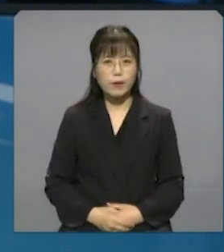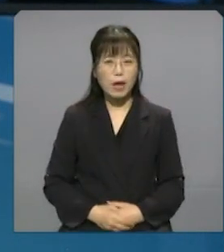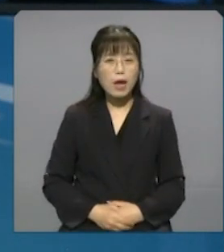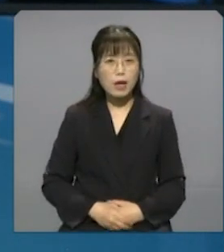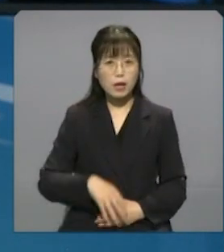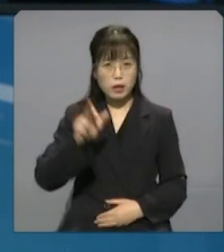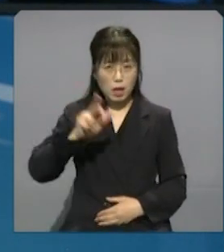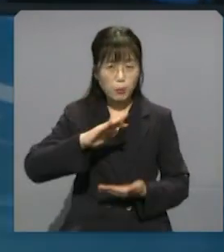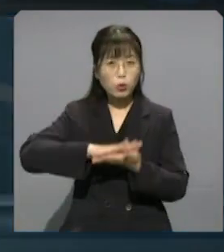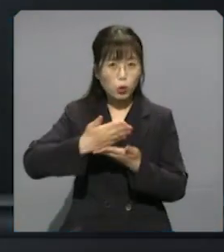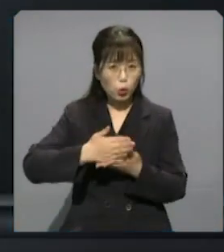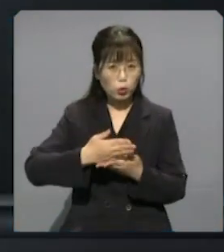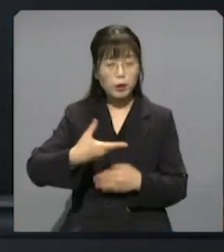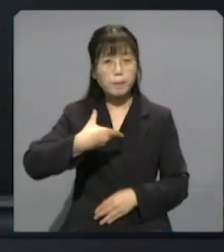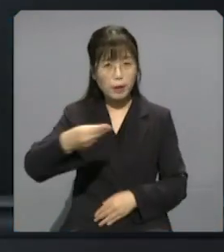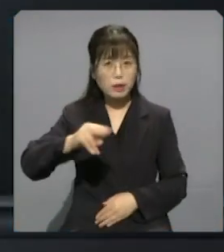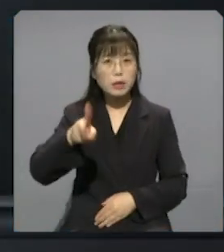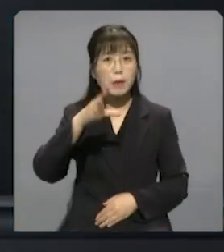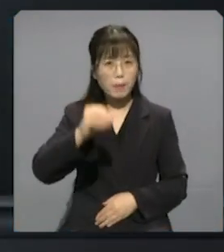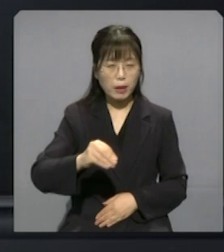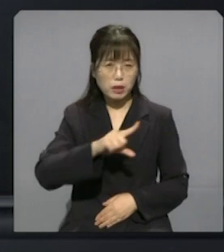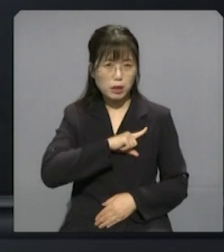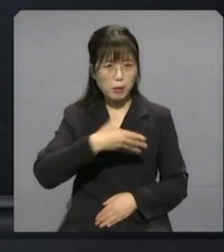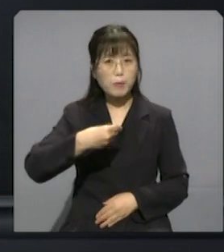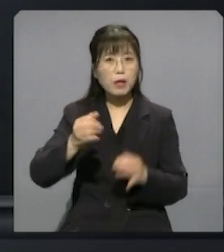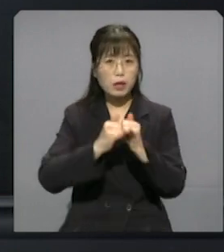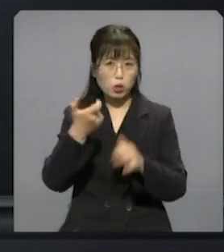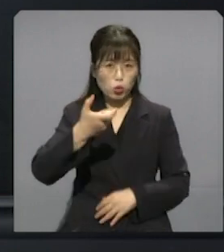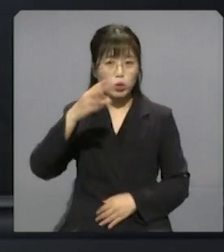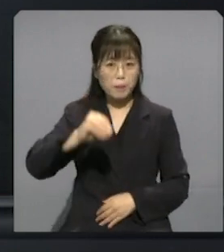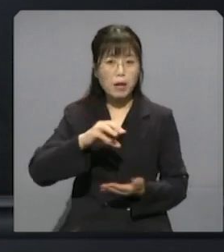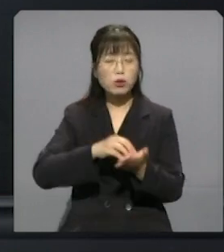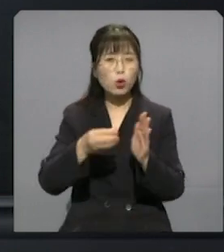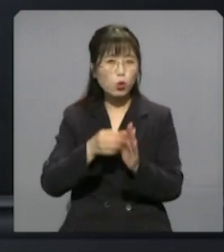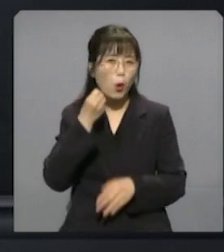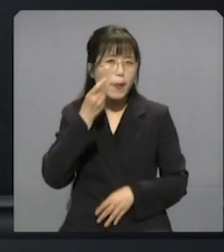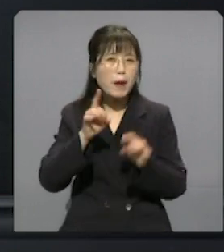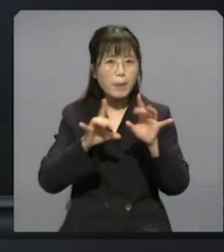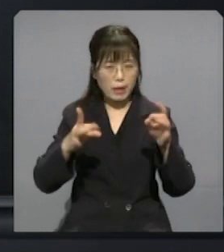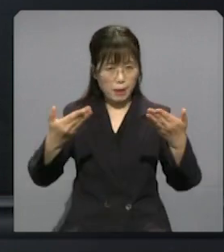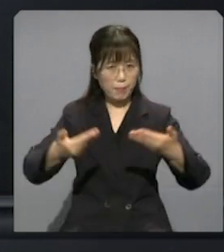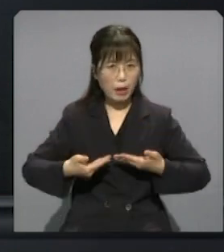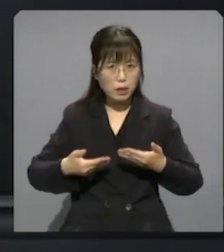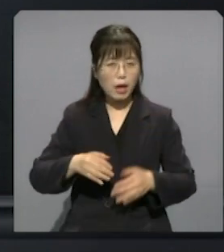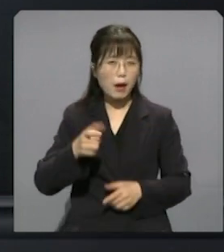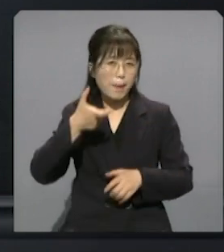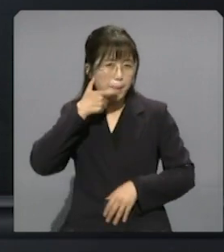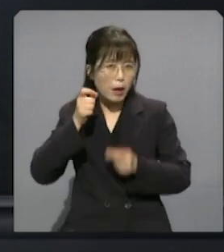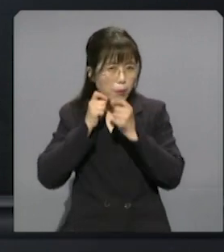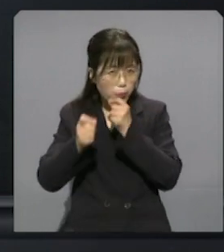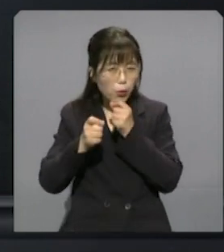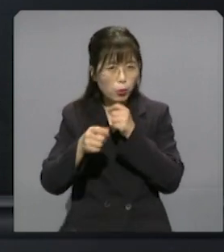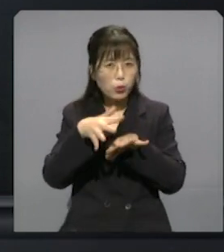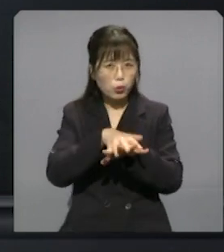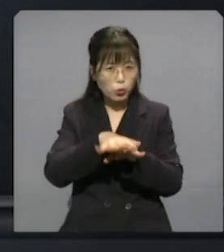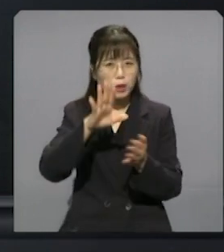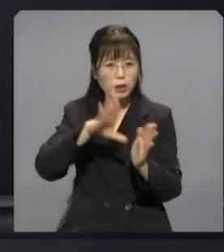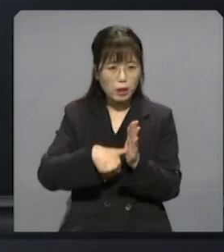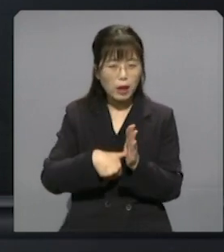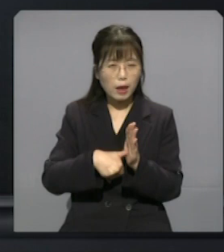대포통장 대여는 200만원 명의를 빌려준 사람은 60만원 정도를 매달 받습니다 보이스피싱 조직의 경우에는